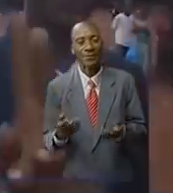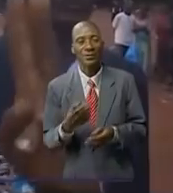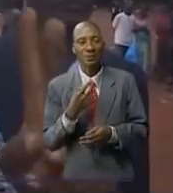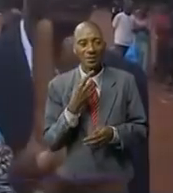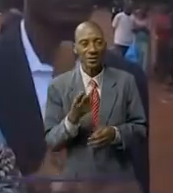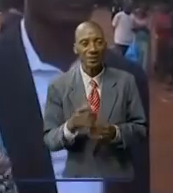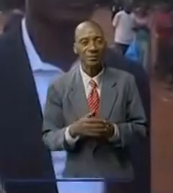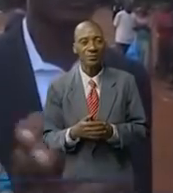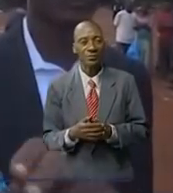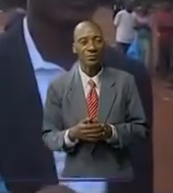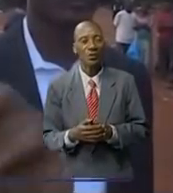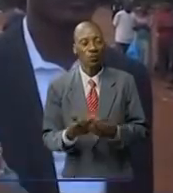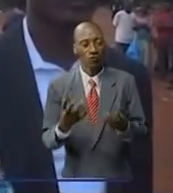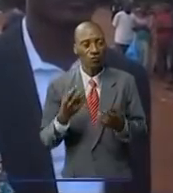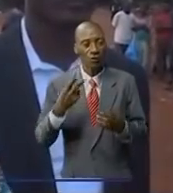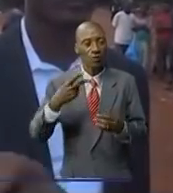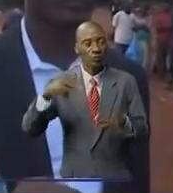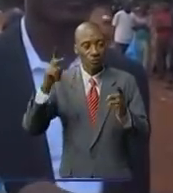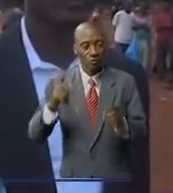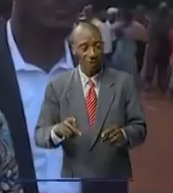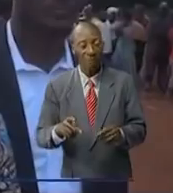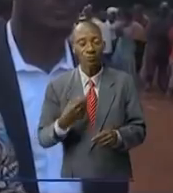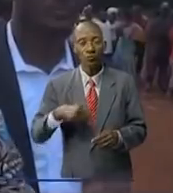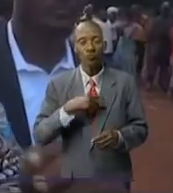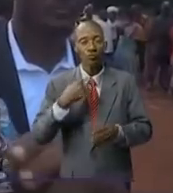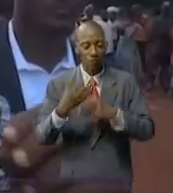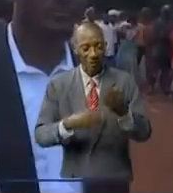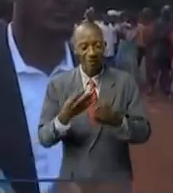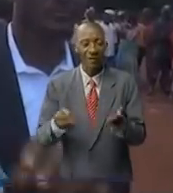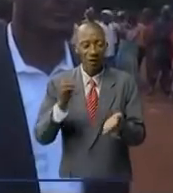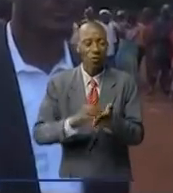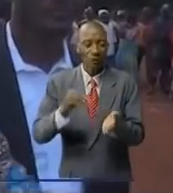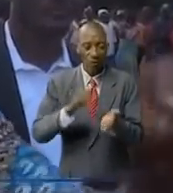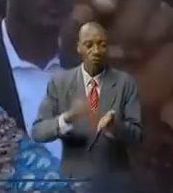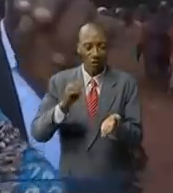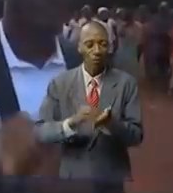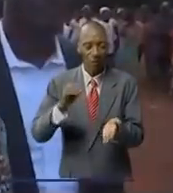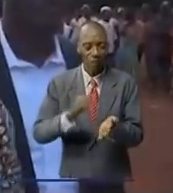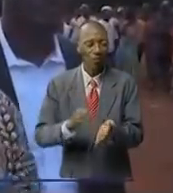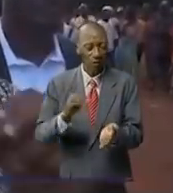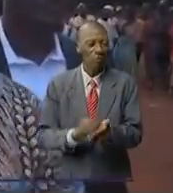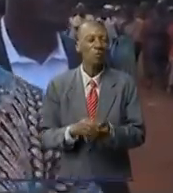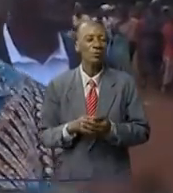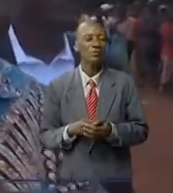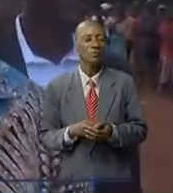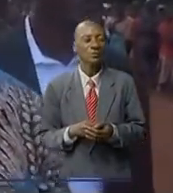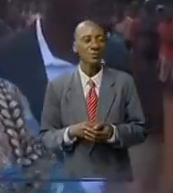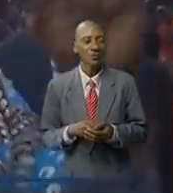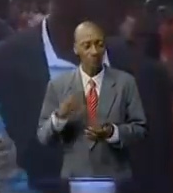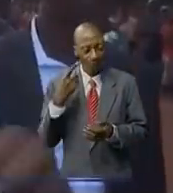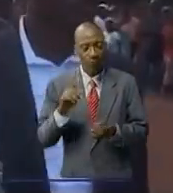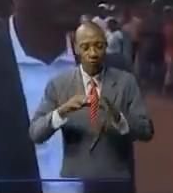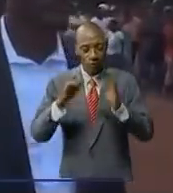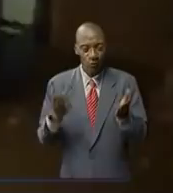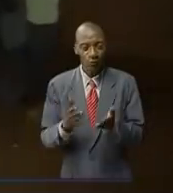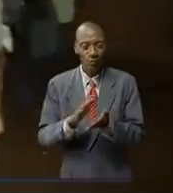au bout de 2 ans à accomplir ce qu'on avait prévu pour 5 ans. C'est la volonté d'un homme qui a accepté que je fasse ce que je suis en train de faire tel